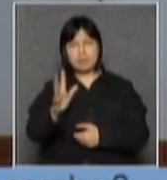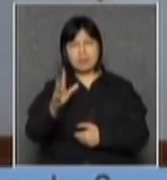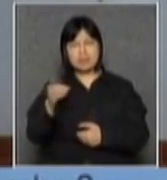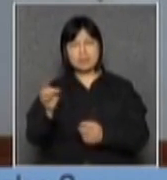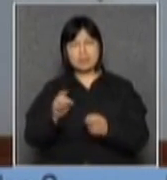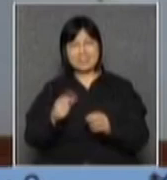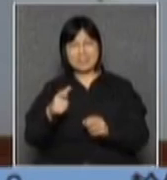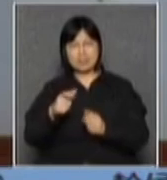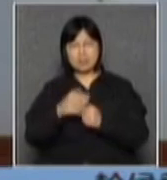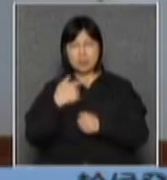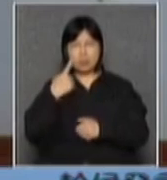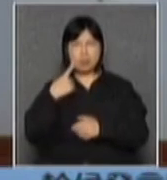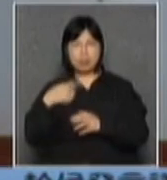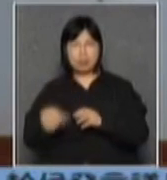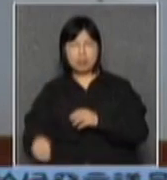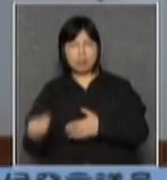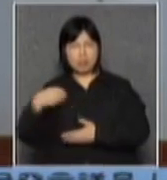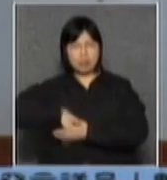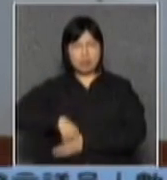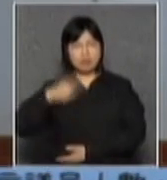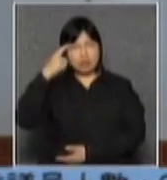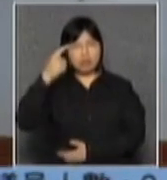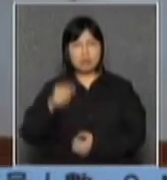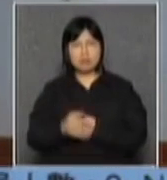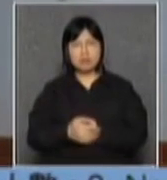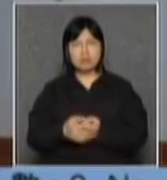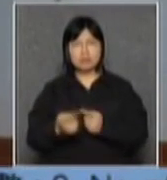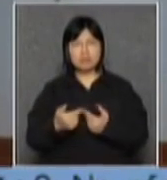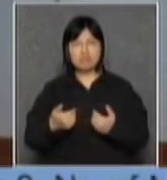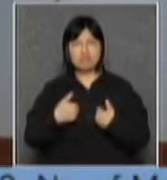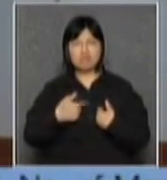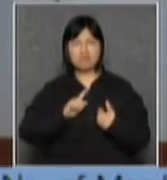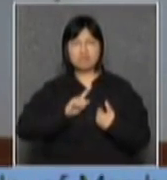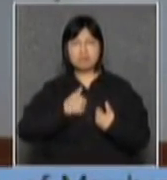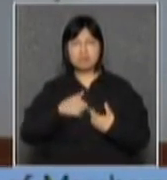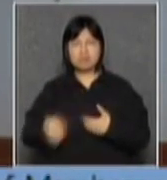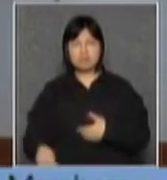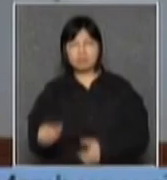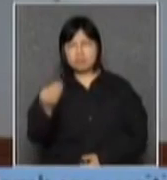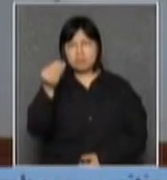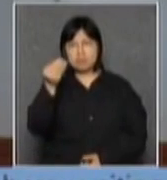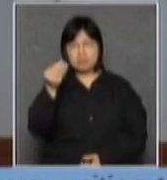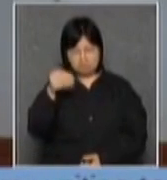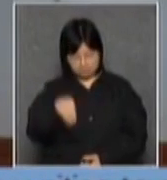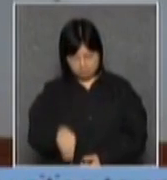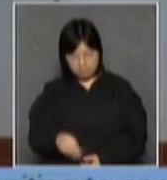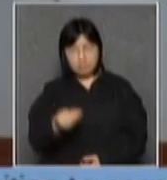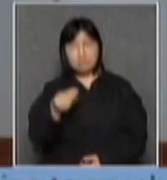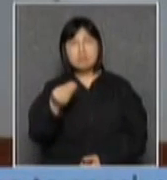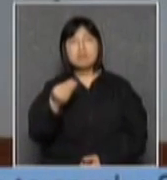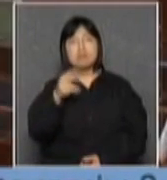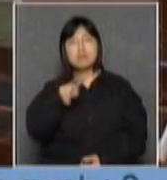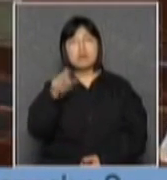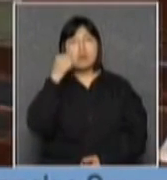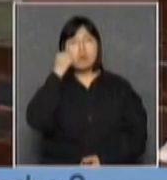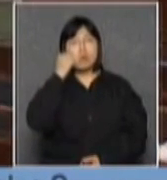執，諗住據為己有啦，係咪啊？人不為己，天誅地滅。一執，一耷低個頭，見到一個老人